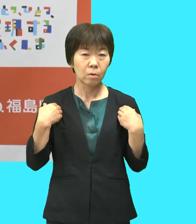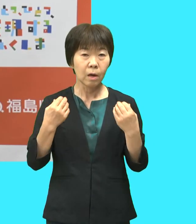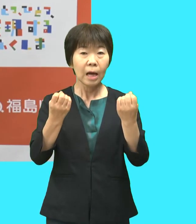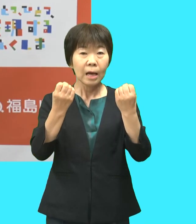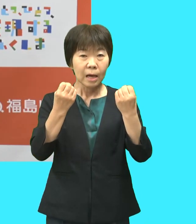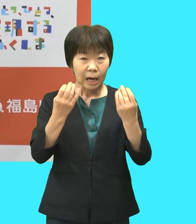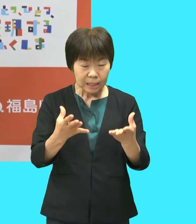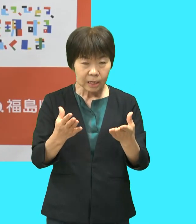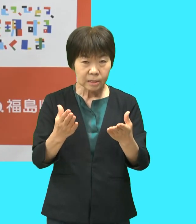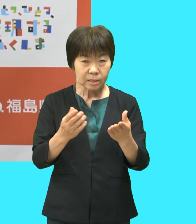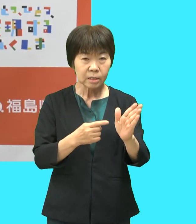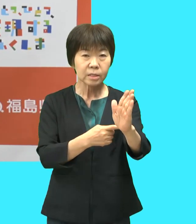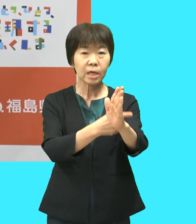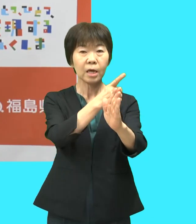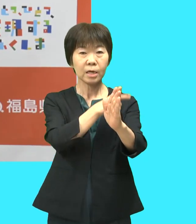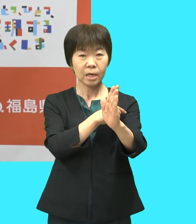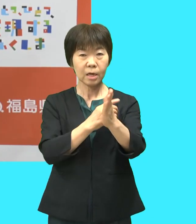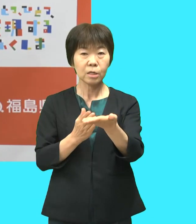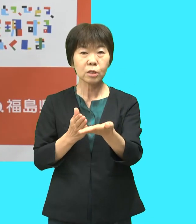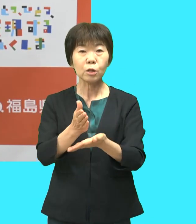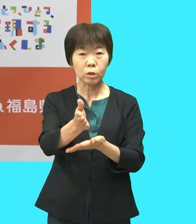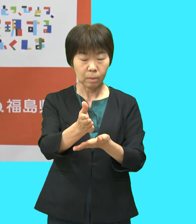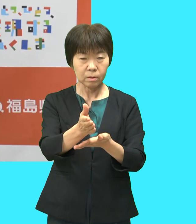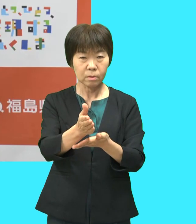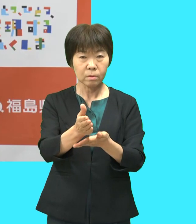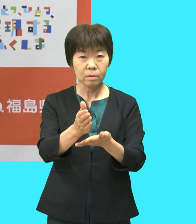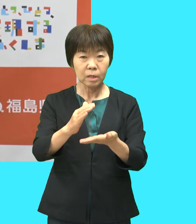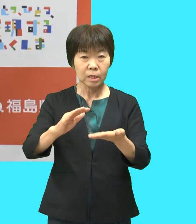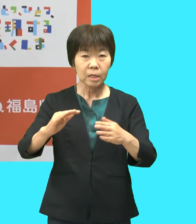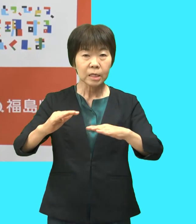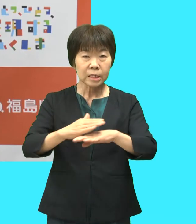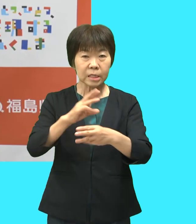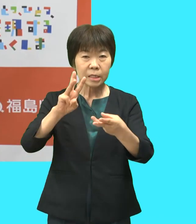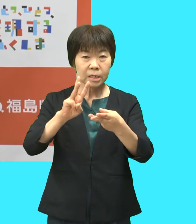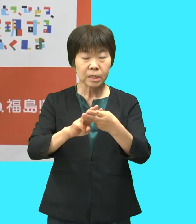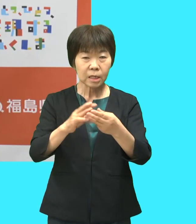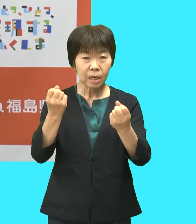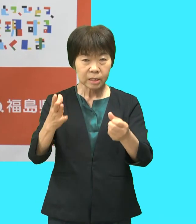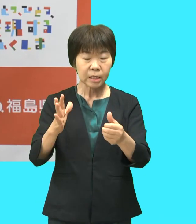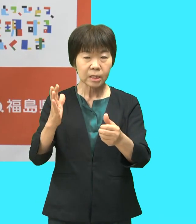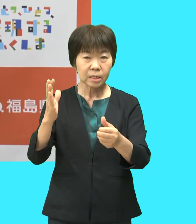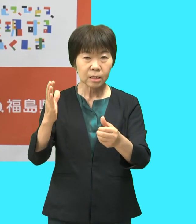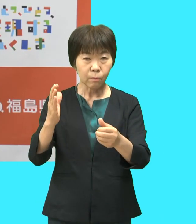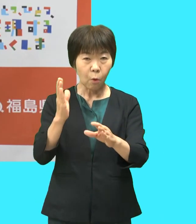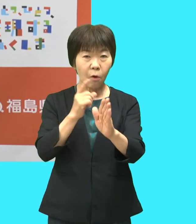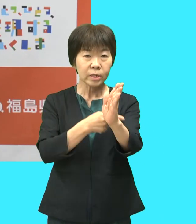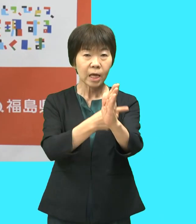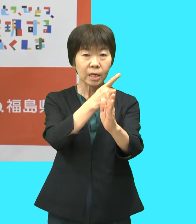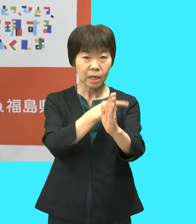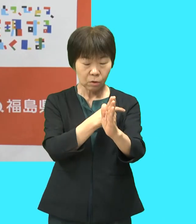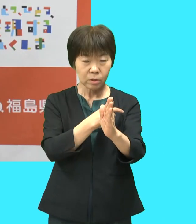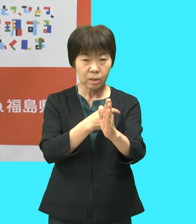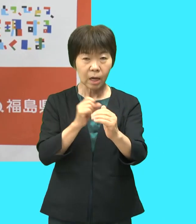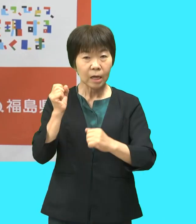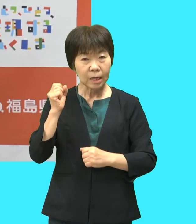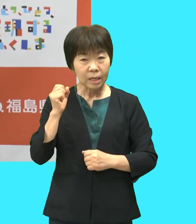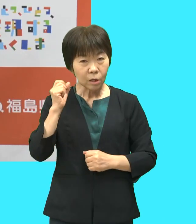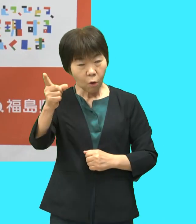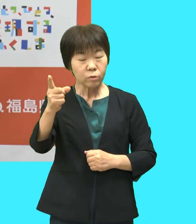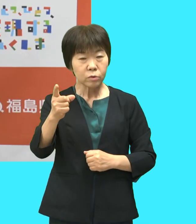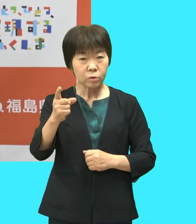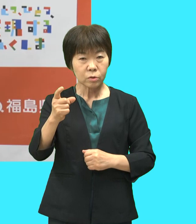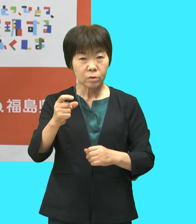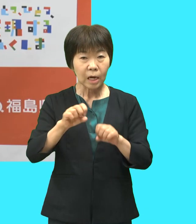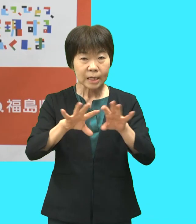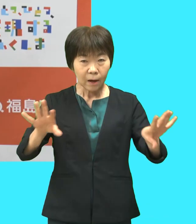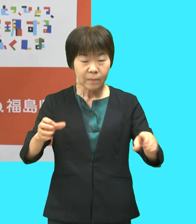い政権がスタートします。ぜひ岸田新政権においてこの GoTo キャンペーン事業、これをどのタイミングから